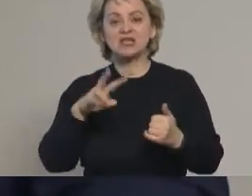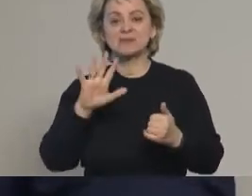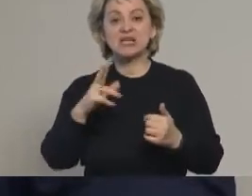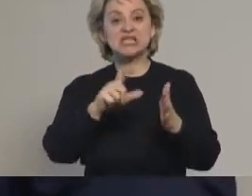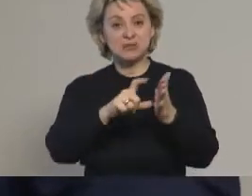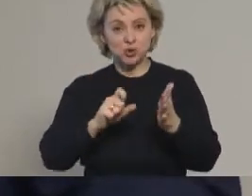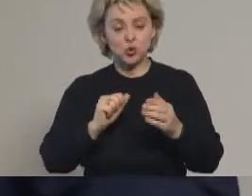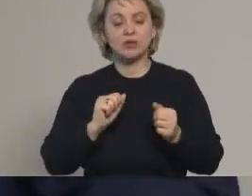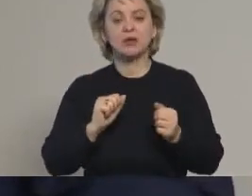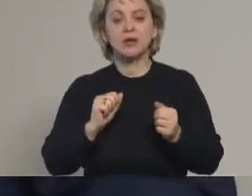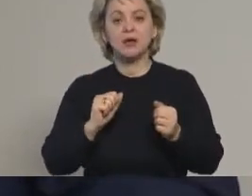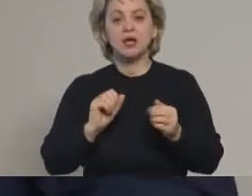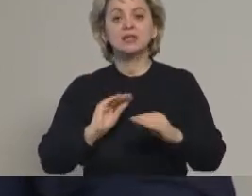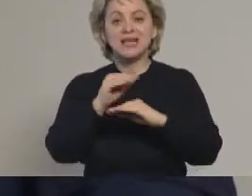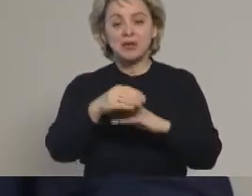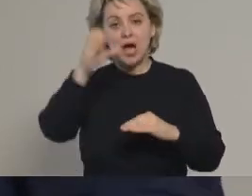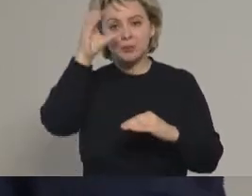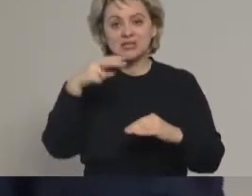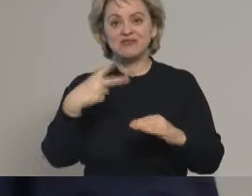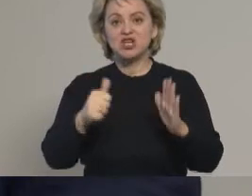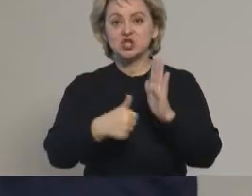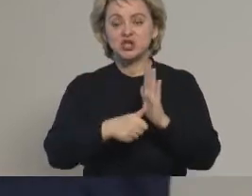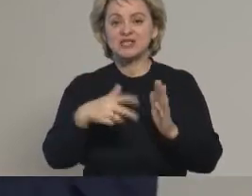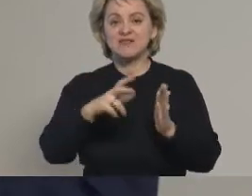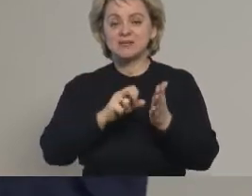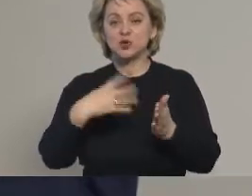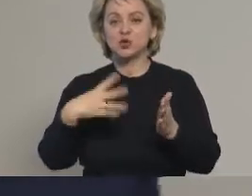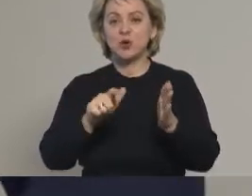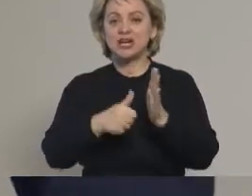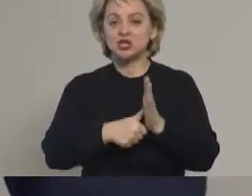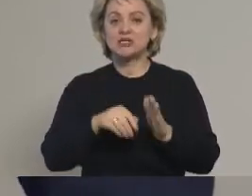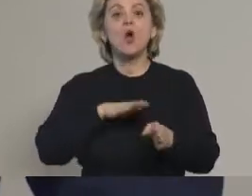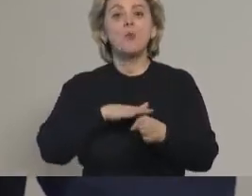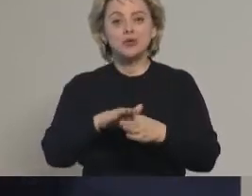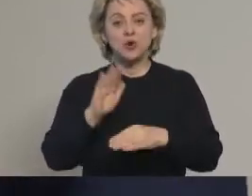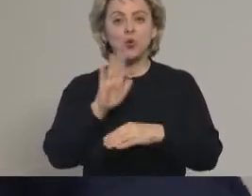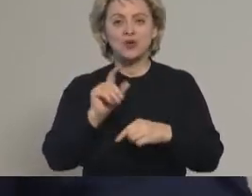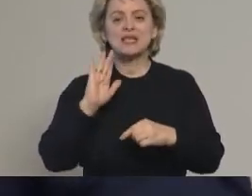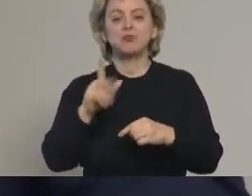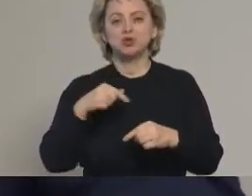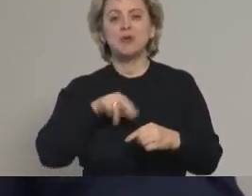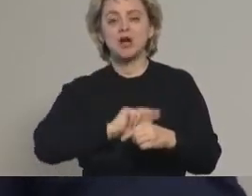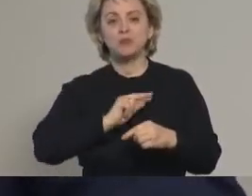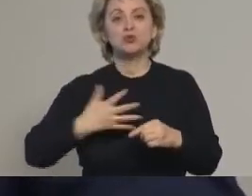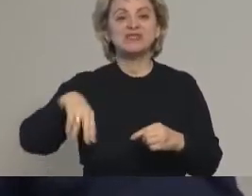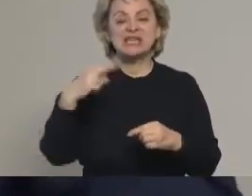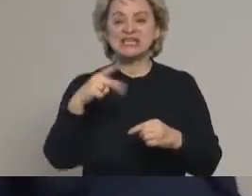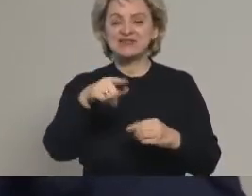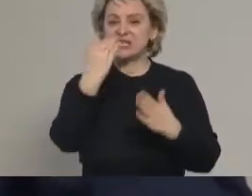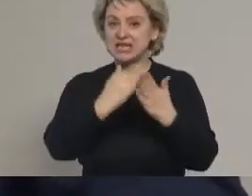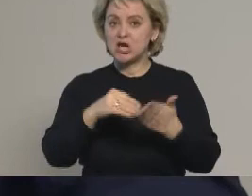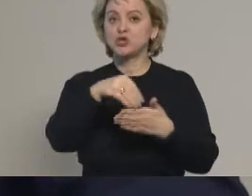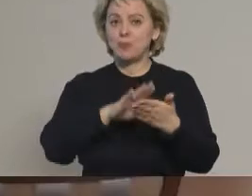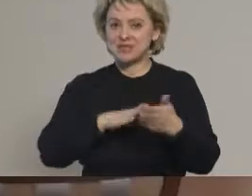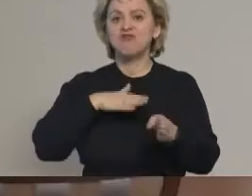700, дополнительное образование 26 847. То есть по исполнению указа однозначно будем работать, и все цифры, задачи